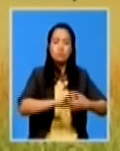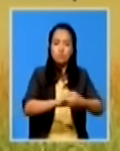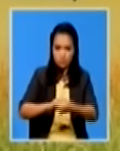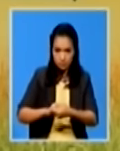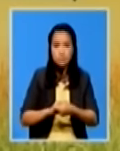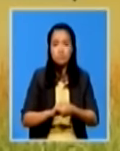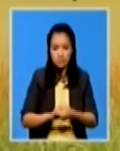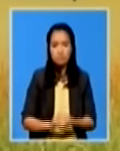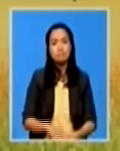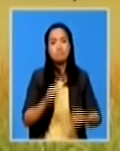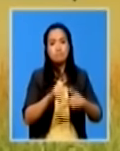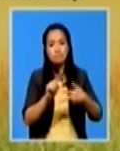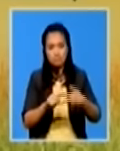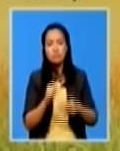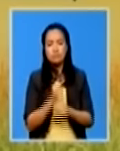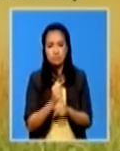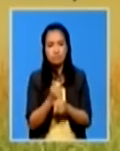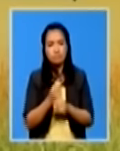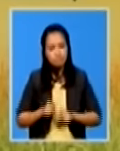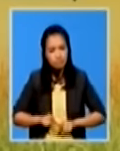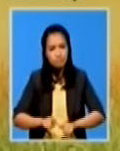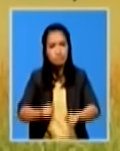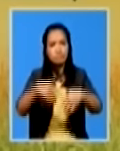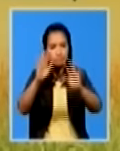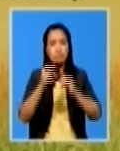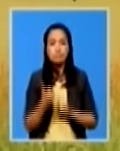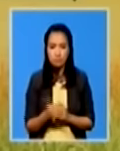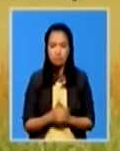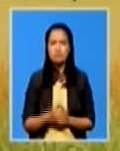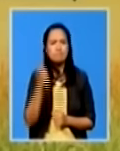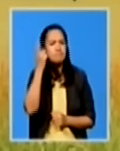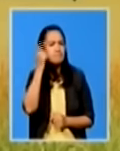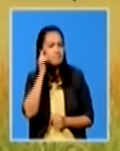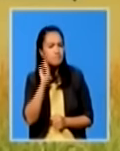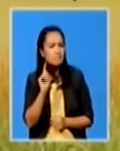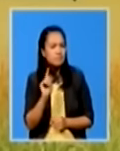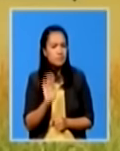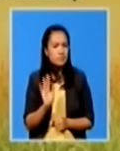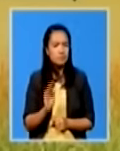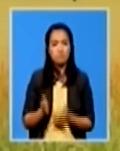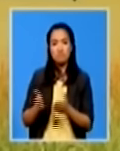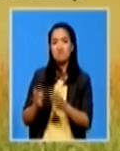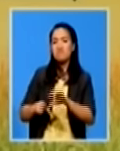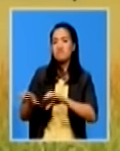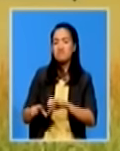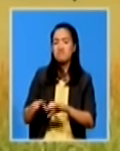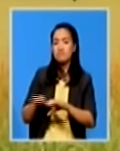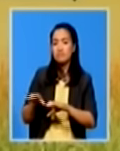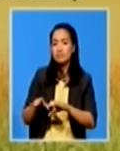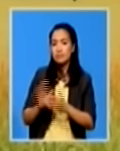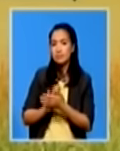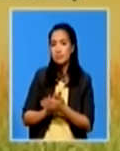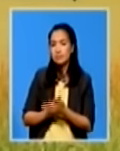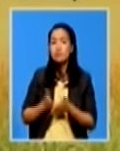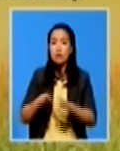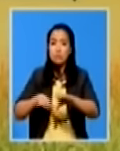ร้อมๆกัน3อย่างเนี่ยทำด้วยกันได้ไปหมดนะครับงานทุกงานอย่าไปคิดว่าฝ่ายบริหารก็ต้องไปคิดว่าไอ้เรื่องเหล่